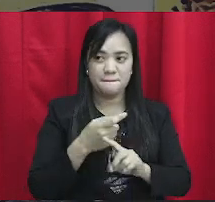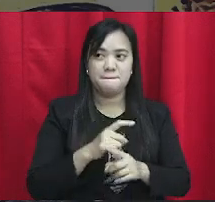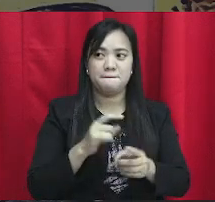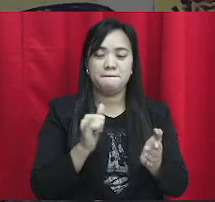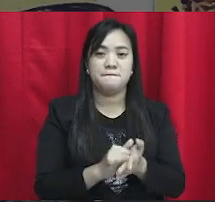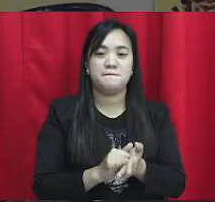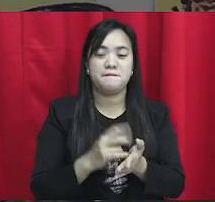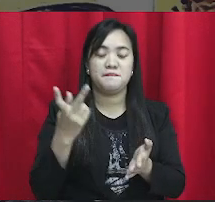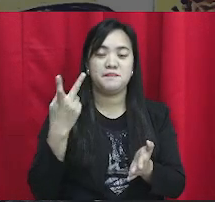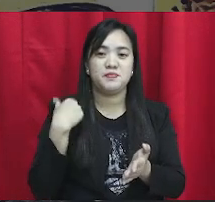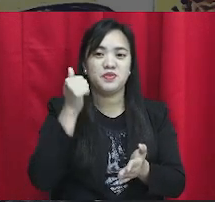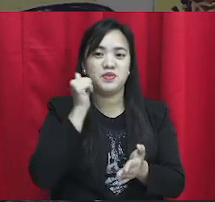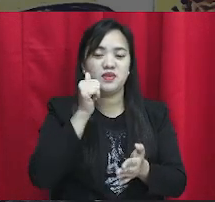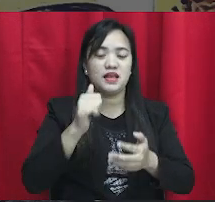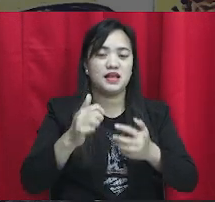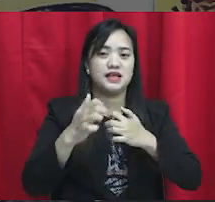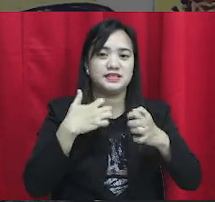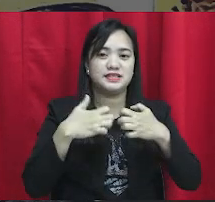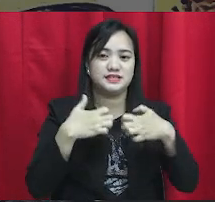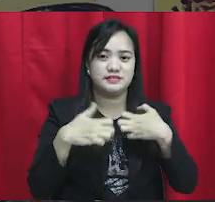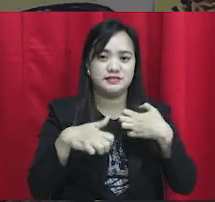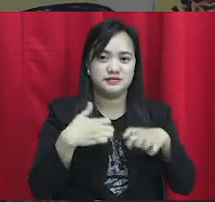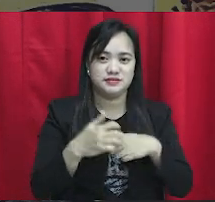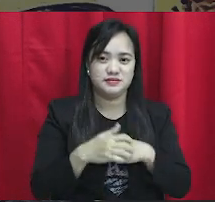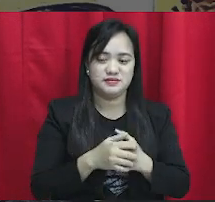Nag-exercise po kayo?